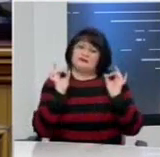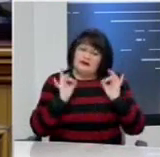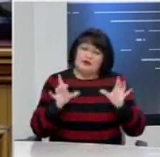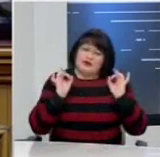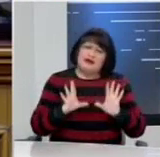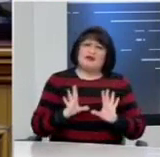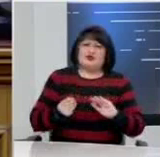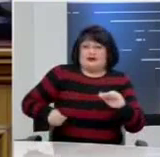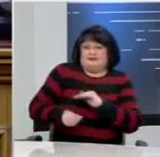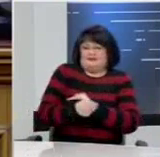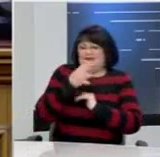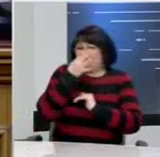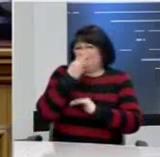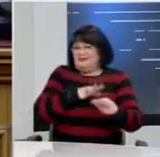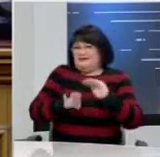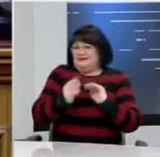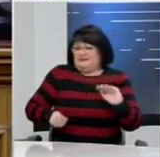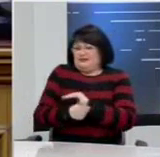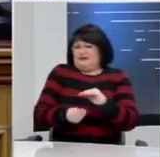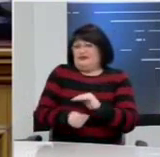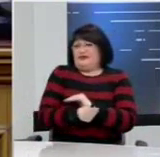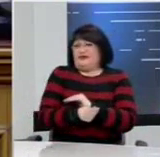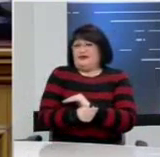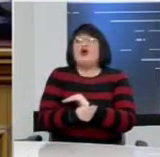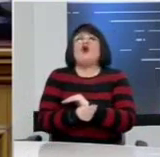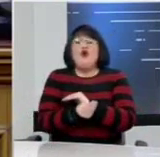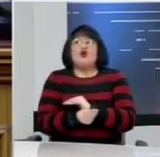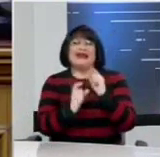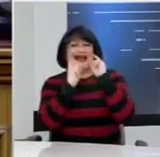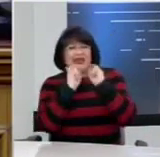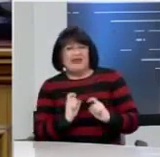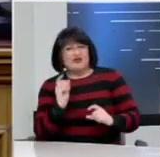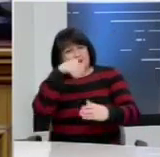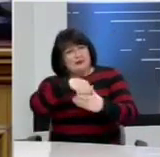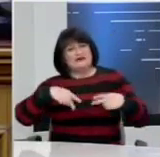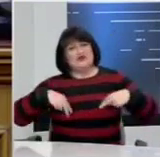ότι η δωροδοκία, το λάδωμα, ανήκει στα καθήκοντα του Υπουργού.